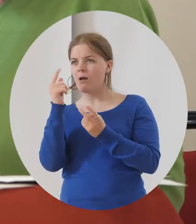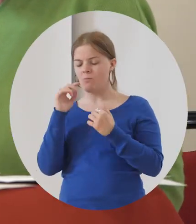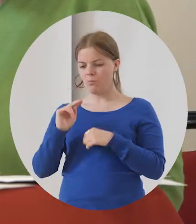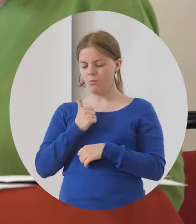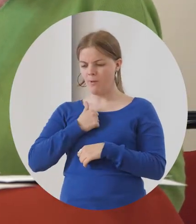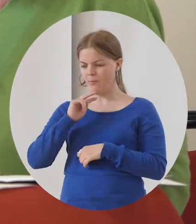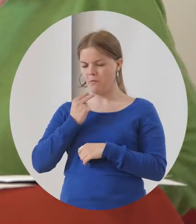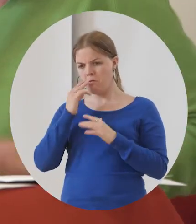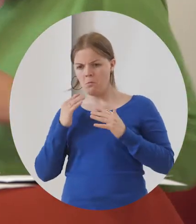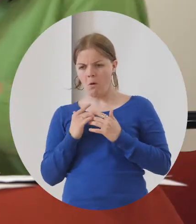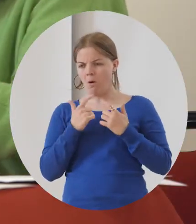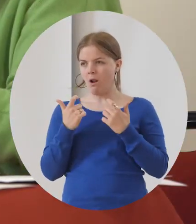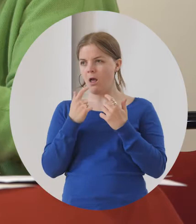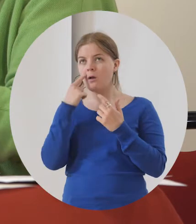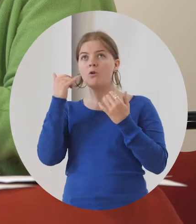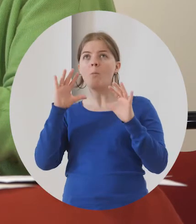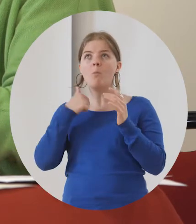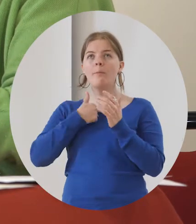on s'imagine. Alors,